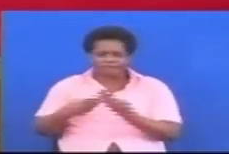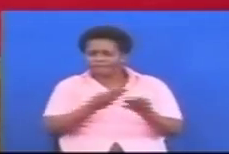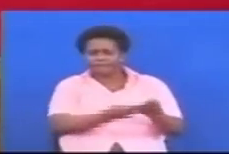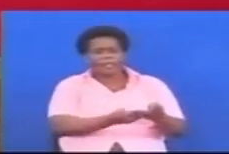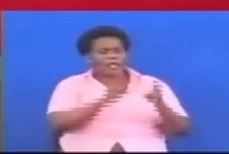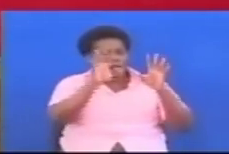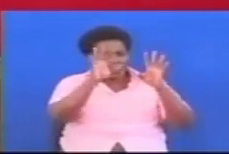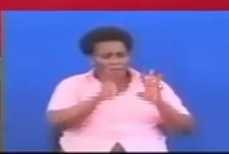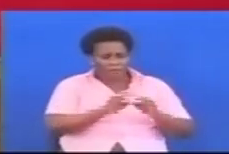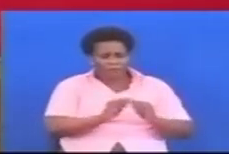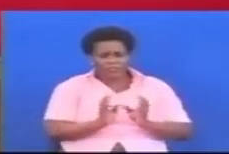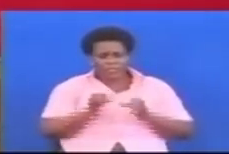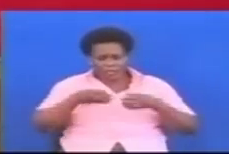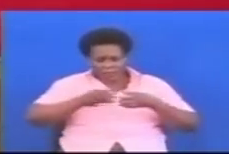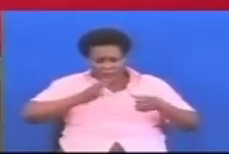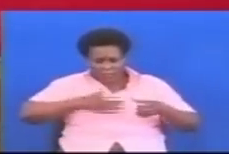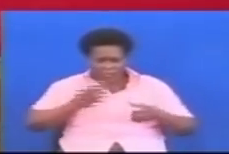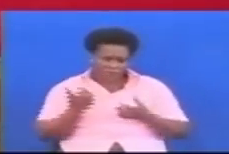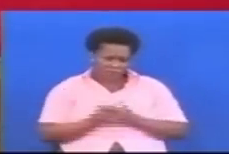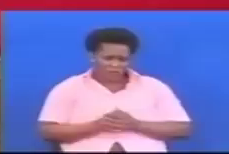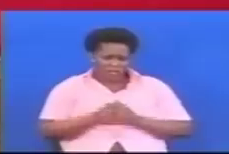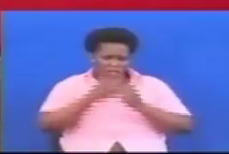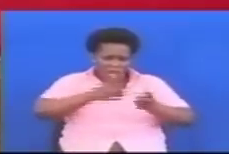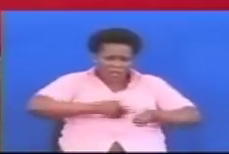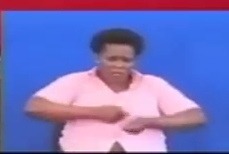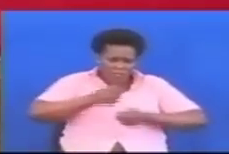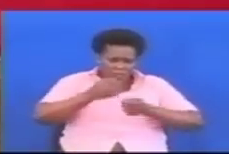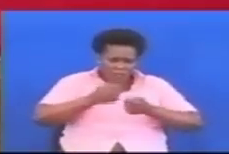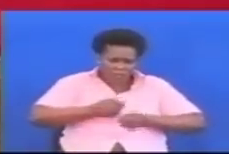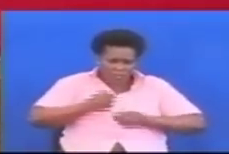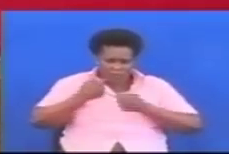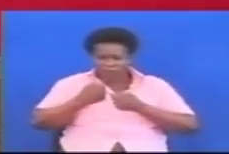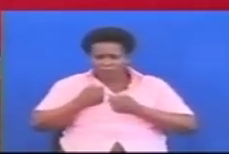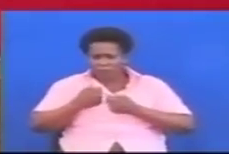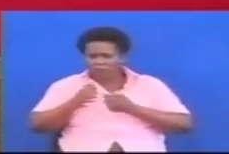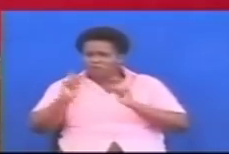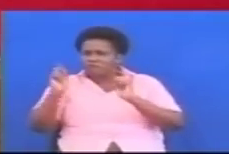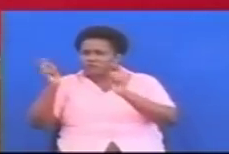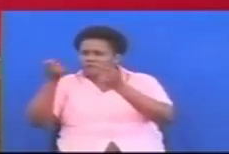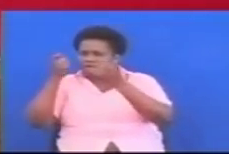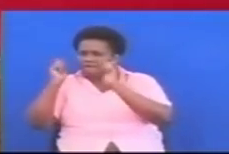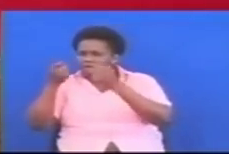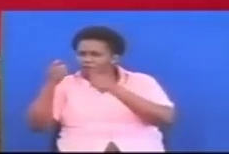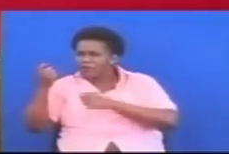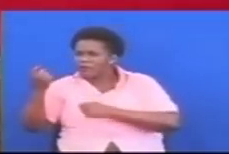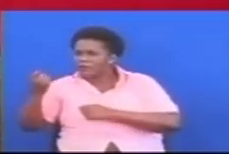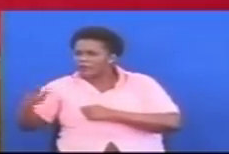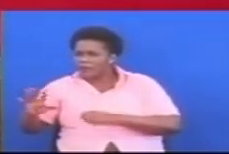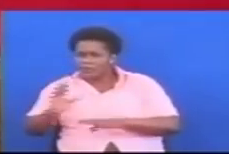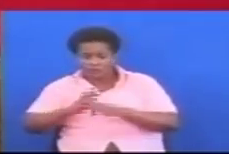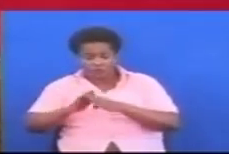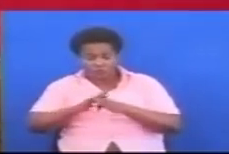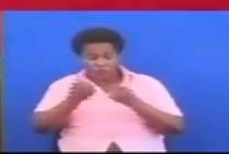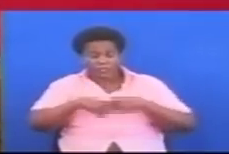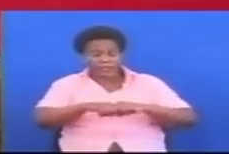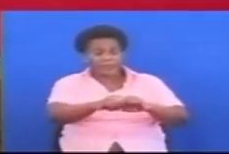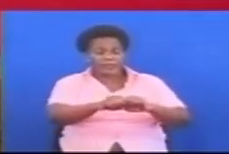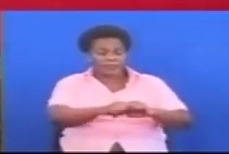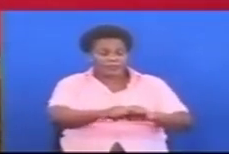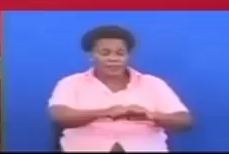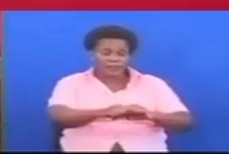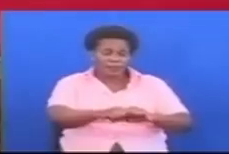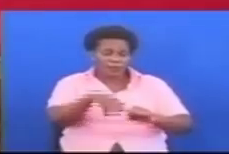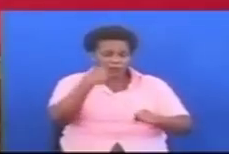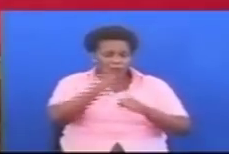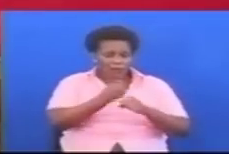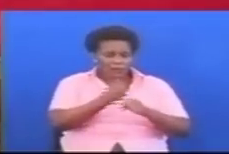kamati ya kudumu ya kilimo, mifugo na maji kuhusu utekelezaji wa bajeti ya Wizara ya Maji kwa mwaka wa fedha